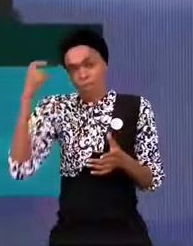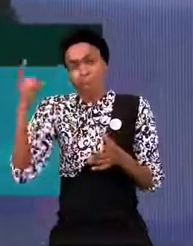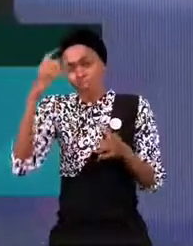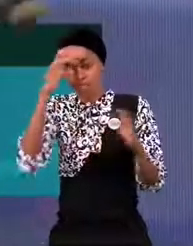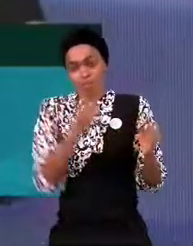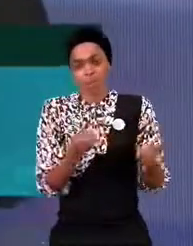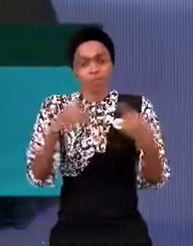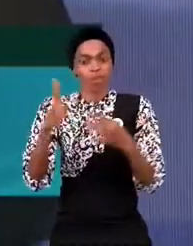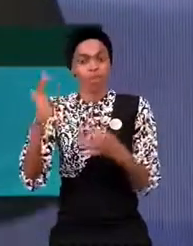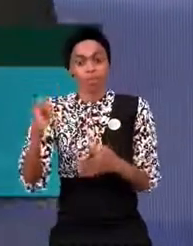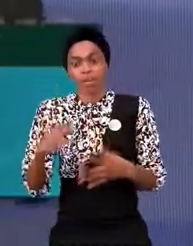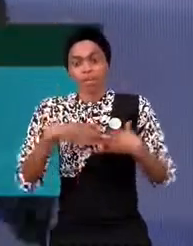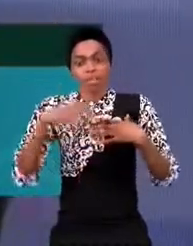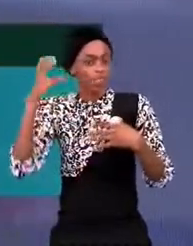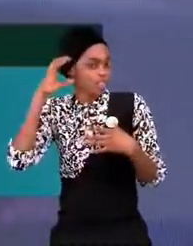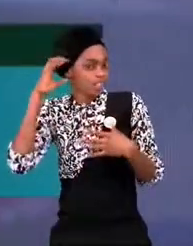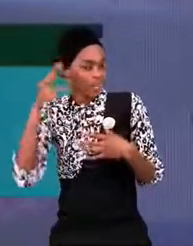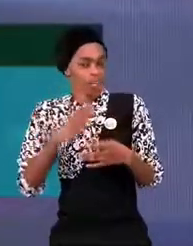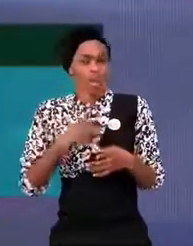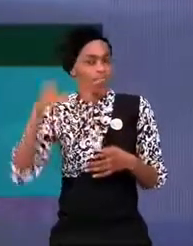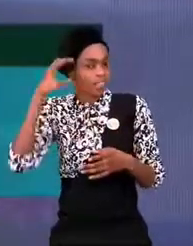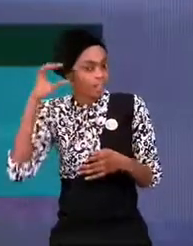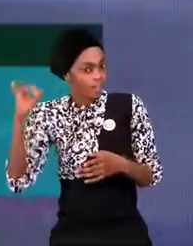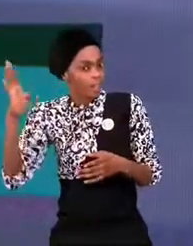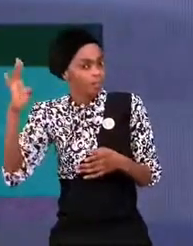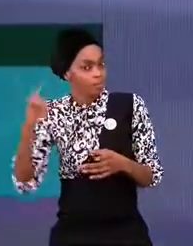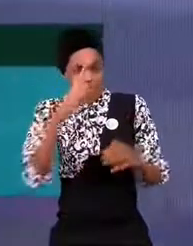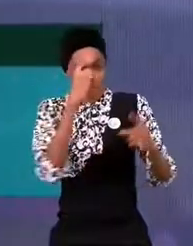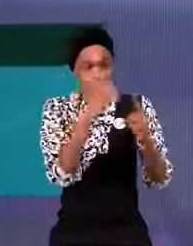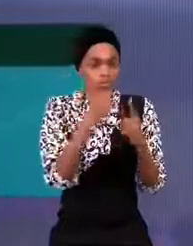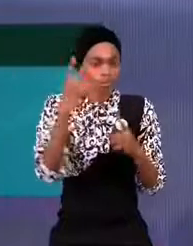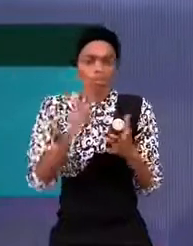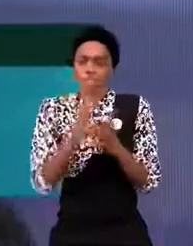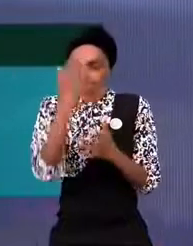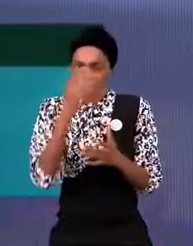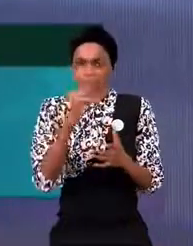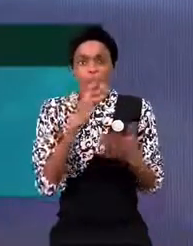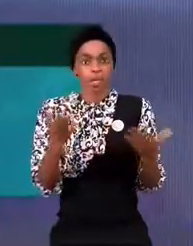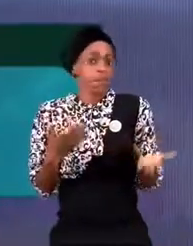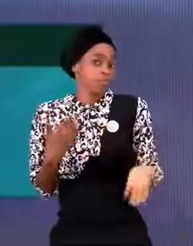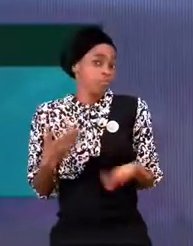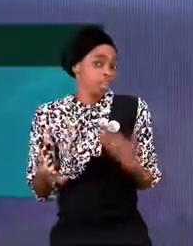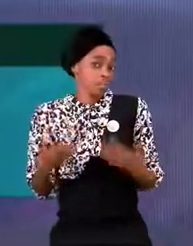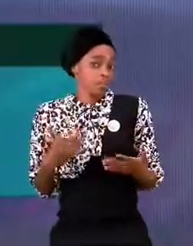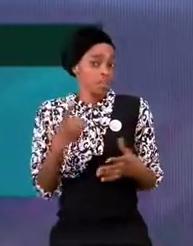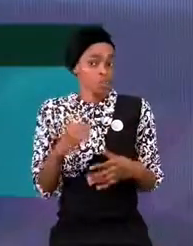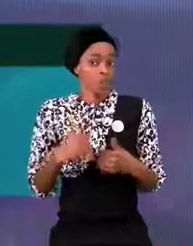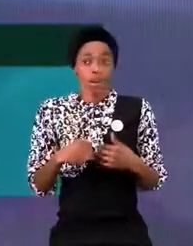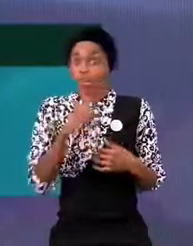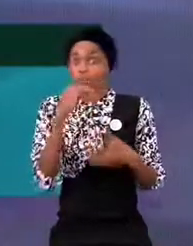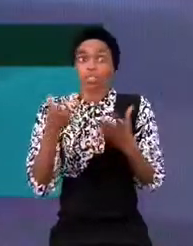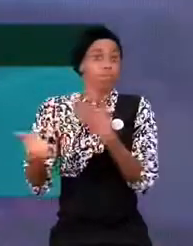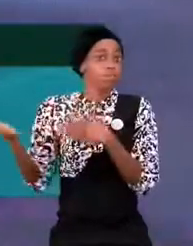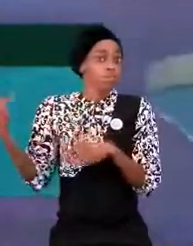ce soir. Peut-être que tu n'es pas là. Tu ne venais pas avant. Mais tu as entendu ce qu'il a fait le jeudi, le vendredi,